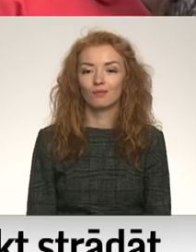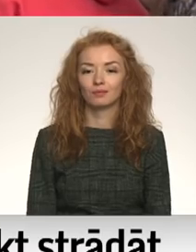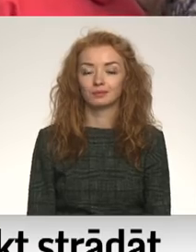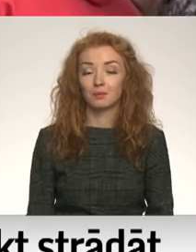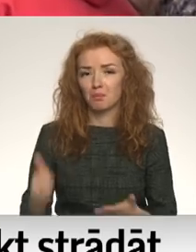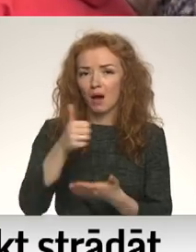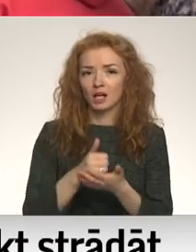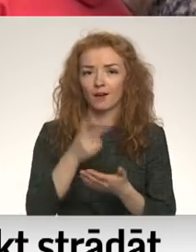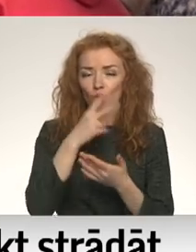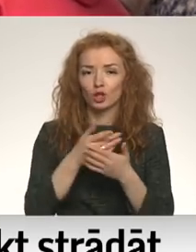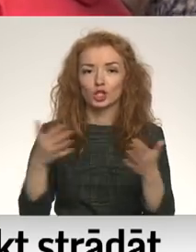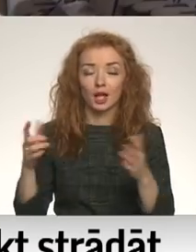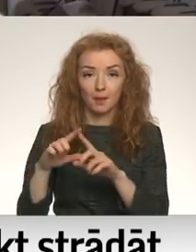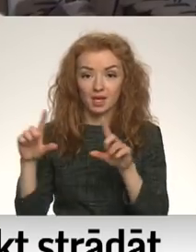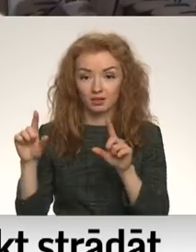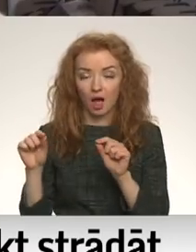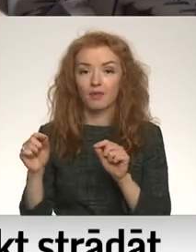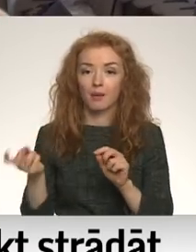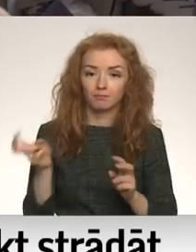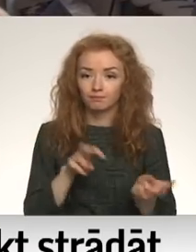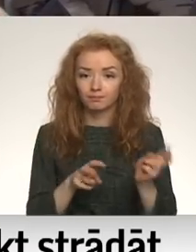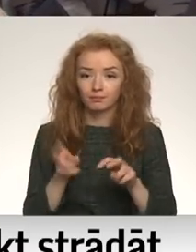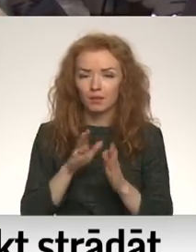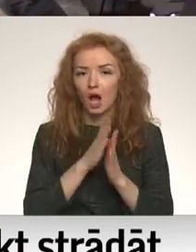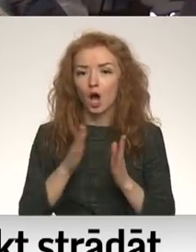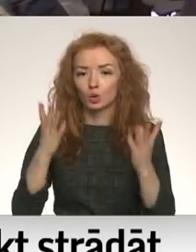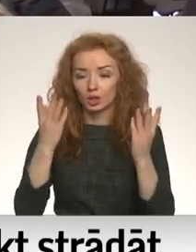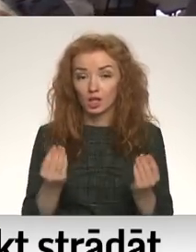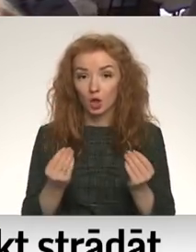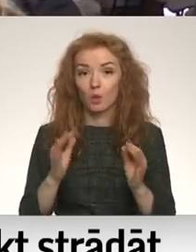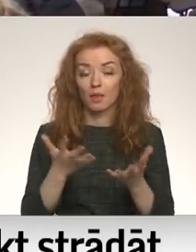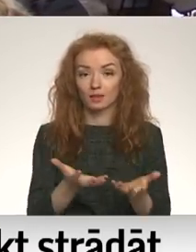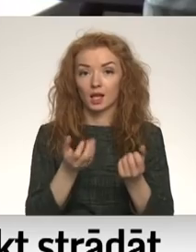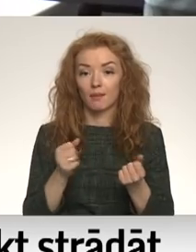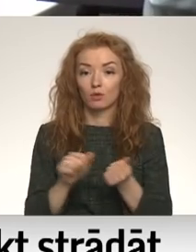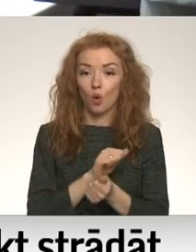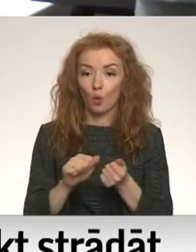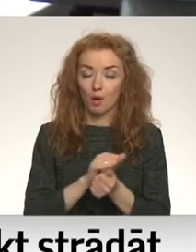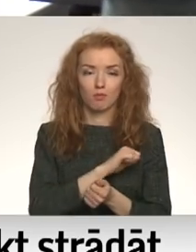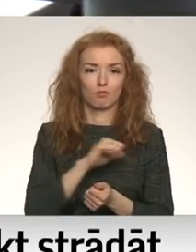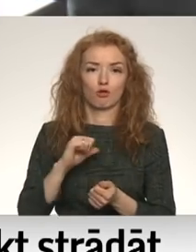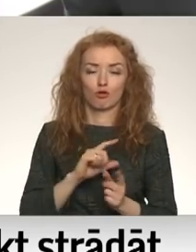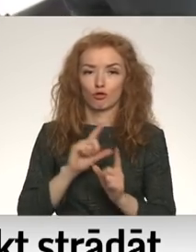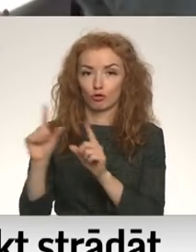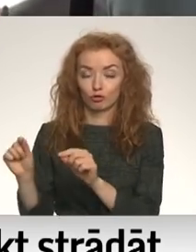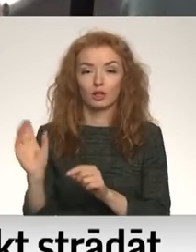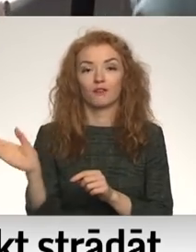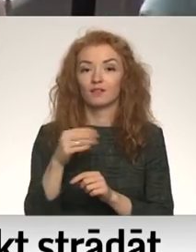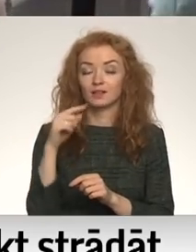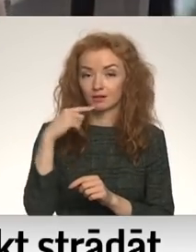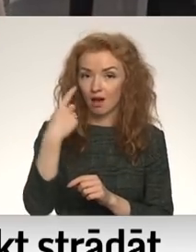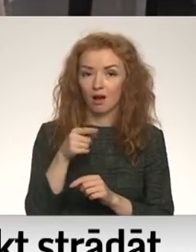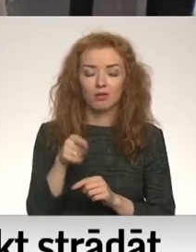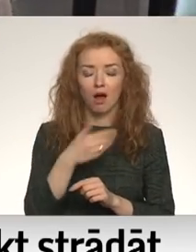Pārstāvi no dažādām institūcijām viesnīcā ierodoties teju ikdienu, bet saņemt dokumentus jādodas pašiem. Visi uzrunātie gan teica, ka